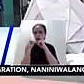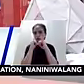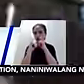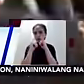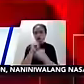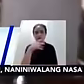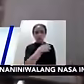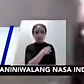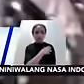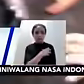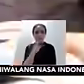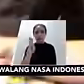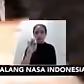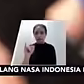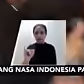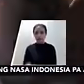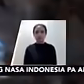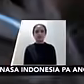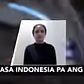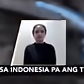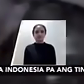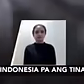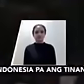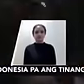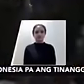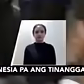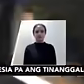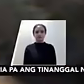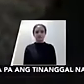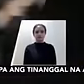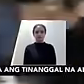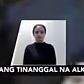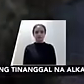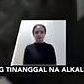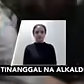BI. Para sa GMA Integrated News, Darlene Kai, nakatutok, 24 oras.